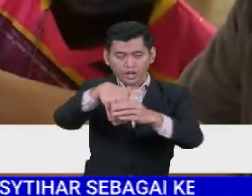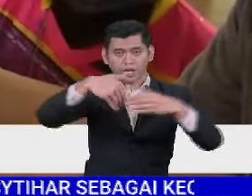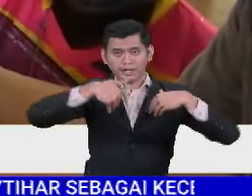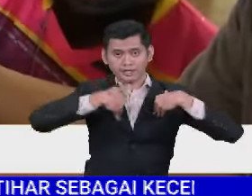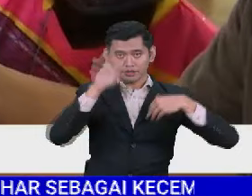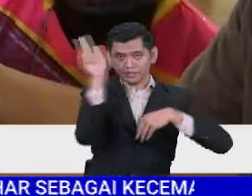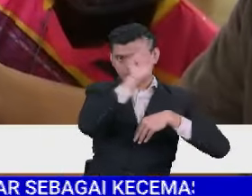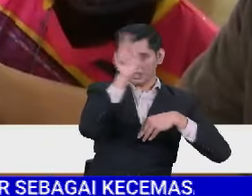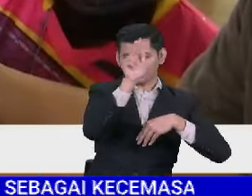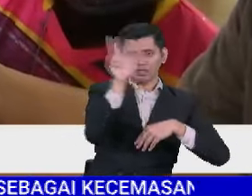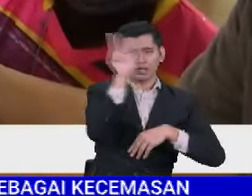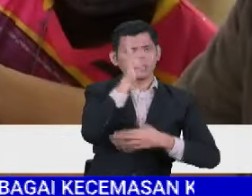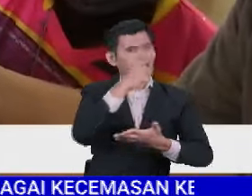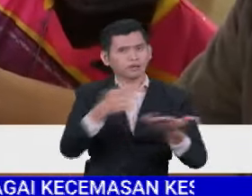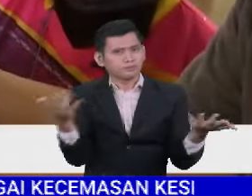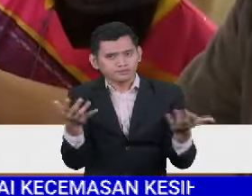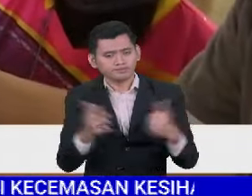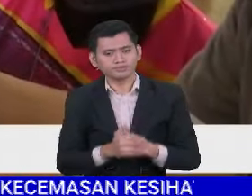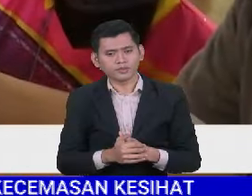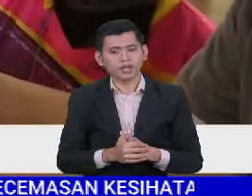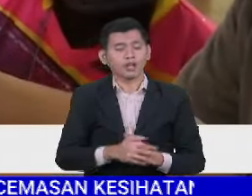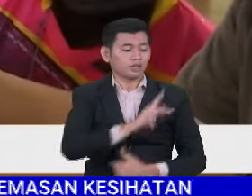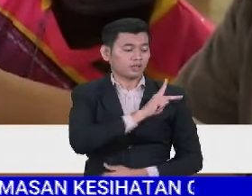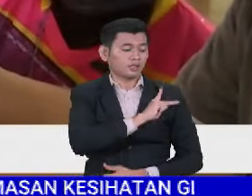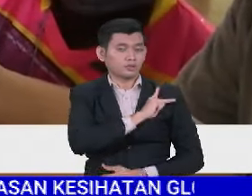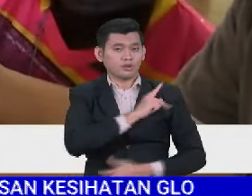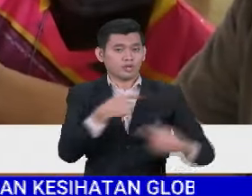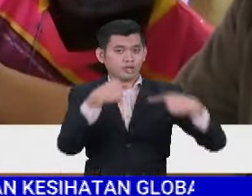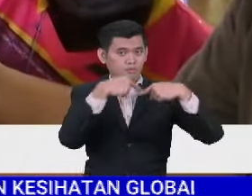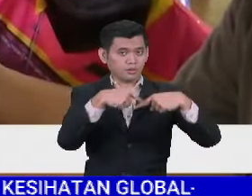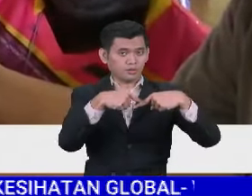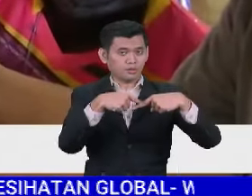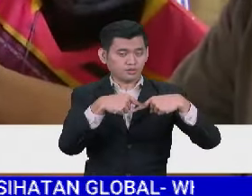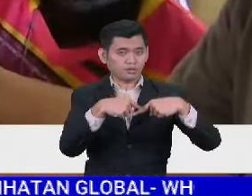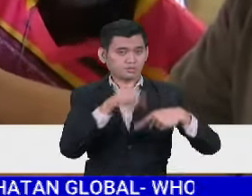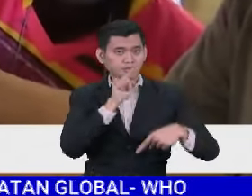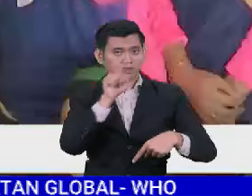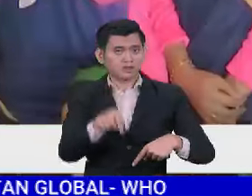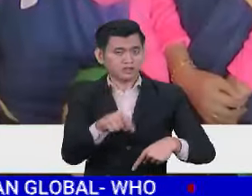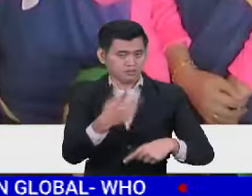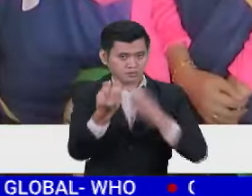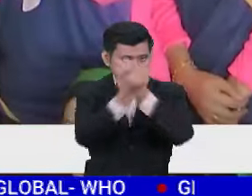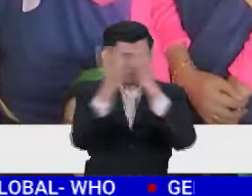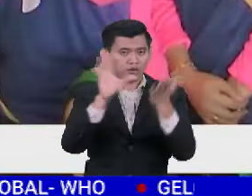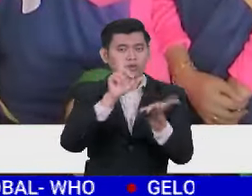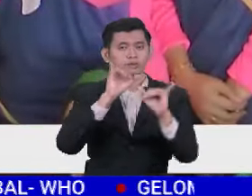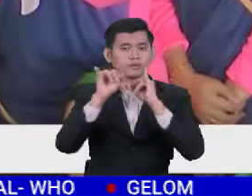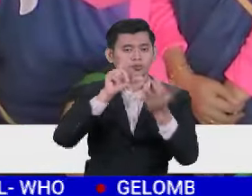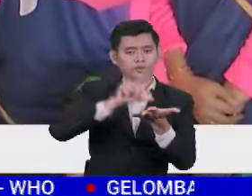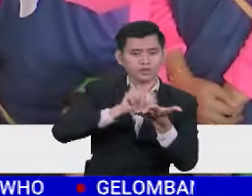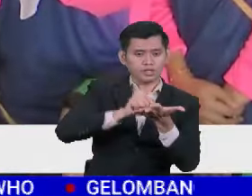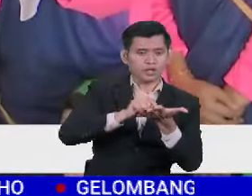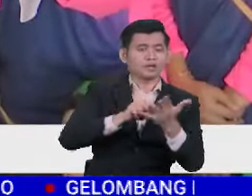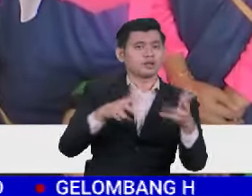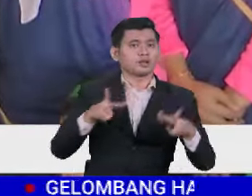tidak kira lah kerajaan nafas beliau yang juga ketua amino bahagian sepanggar berkata demikian kepada media selepas meresmikan